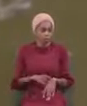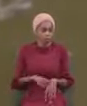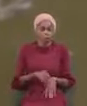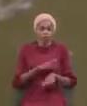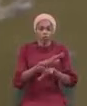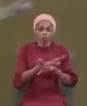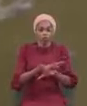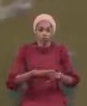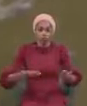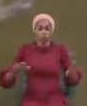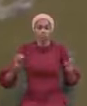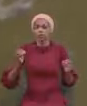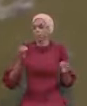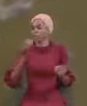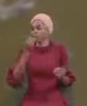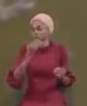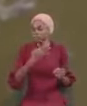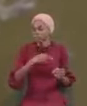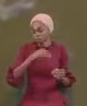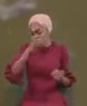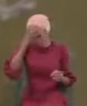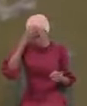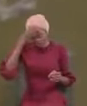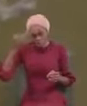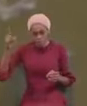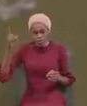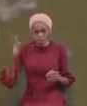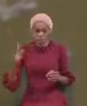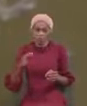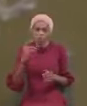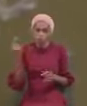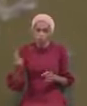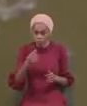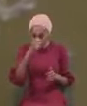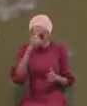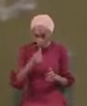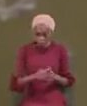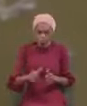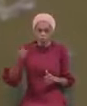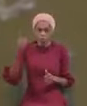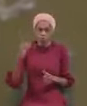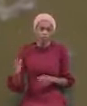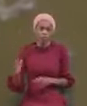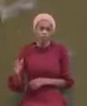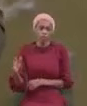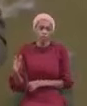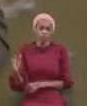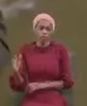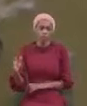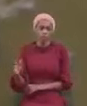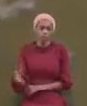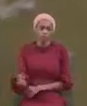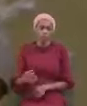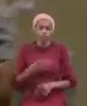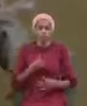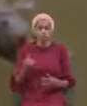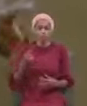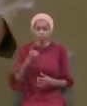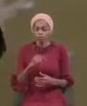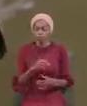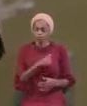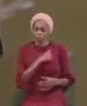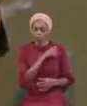qu'on prelève de l'air vous n'alz pas manger oubl c'est pour se souvenir de ce que Dieu a fait pour eux